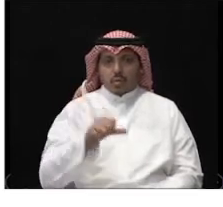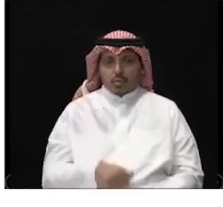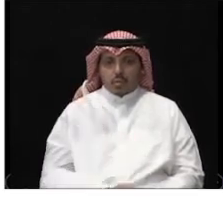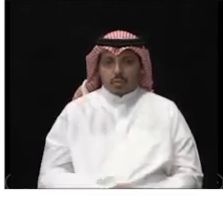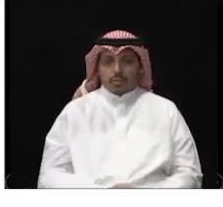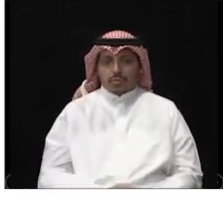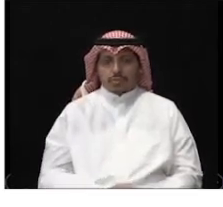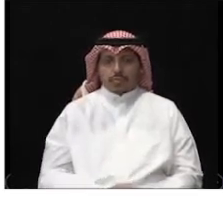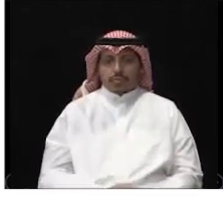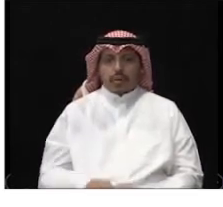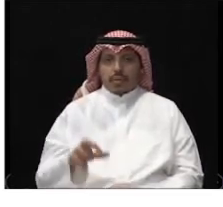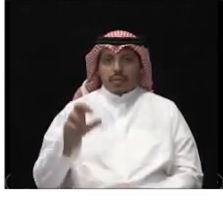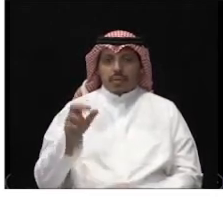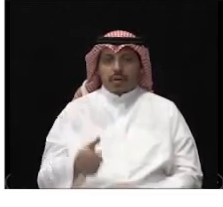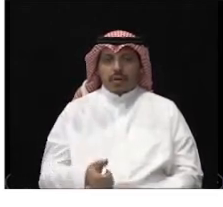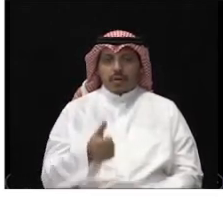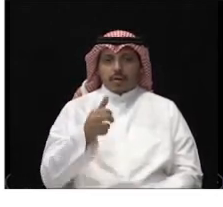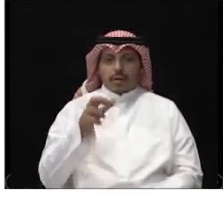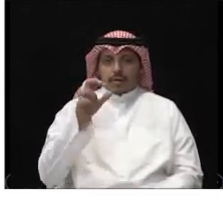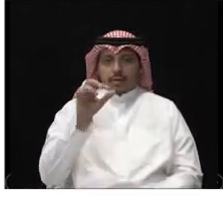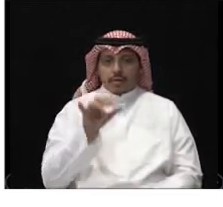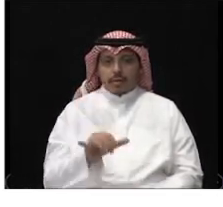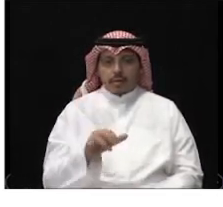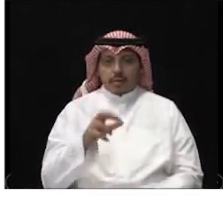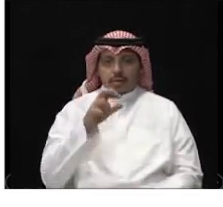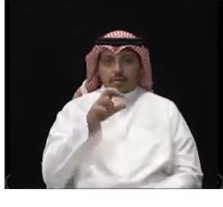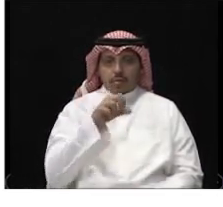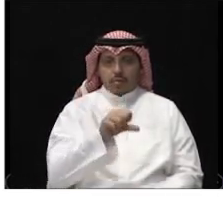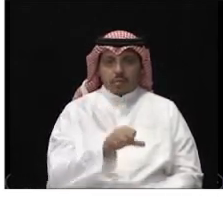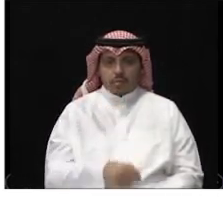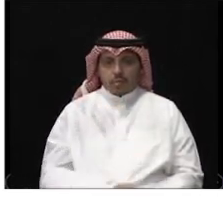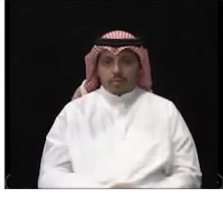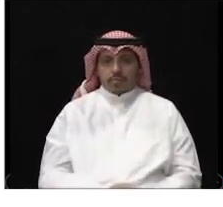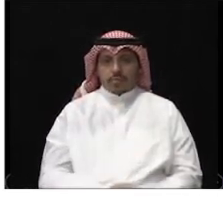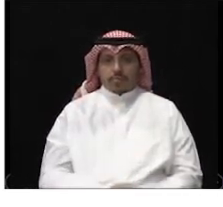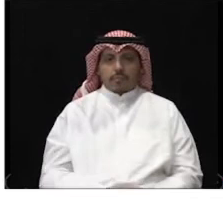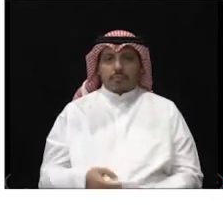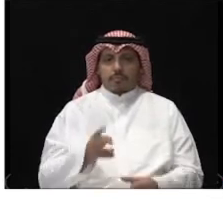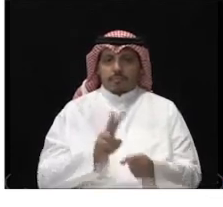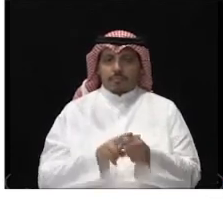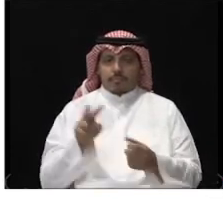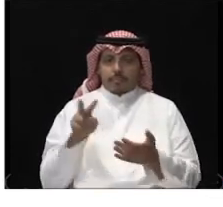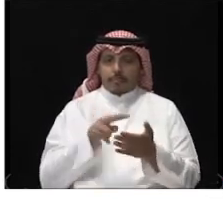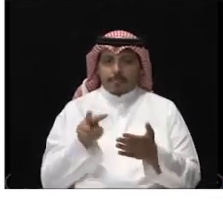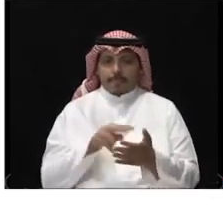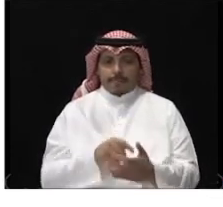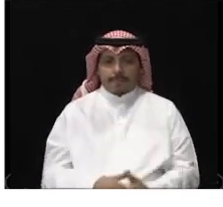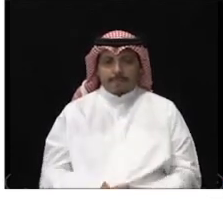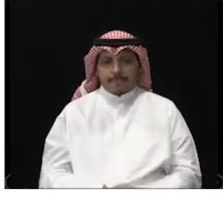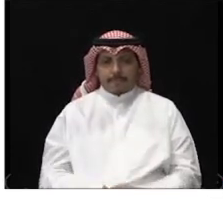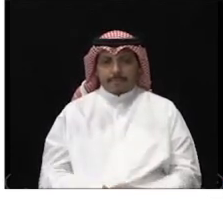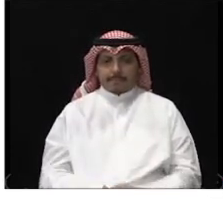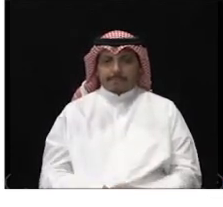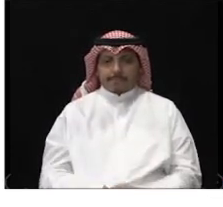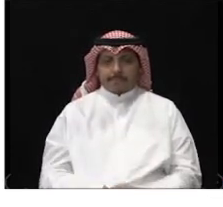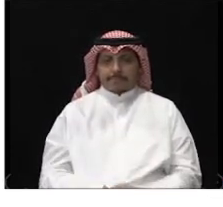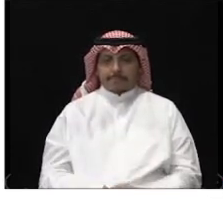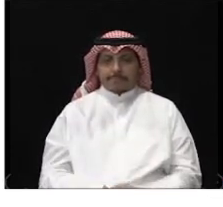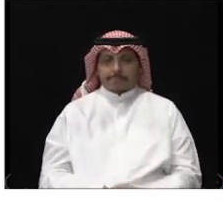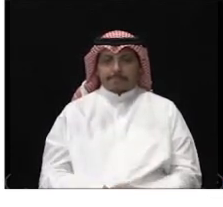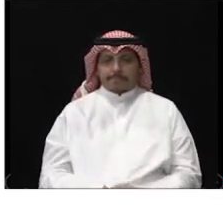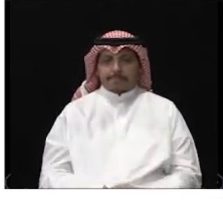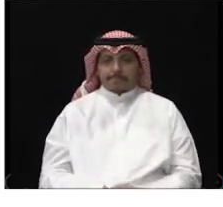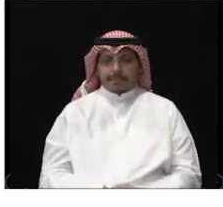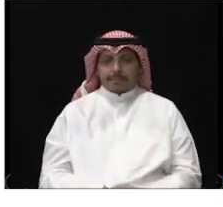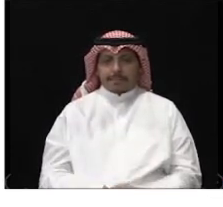ذا ذي ذو. إذن نعيد القراءة مع بعض الآن، الصوت القصير والطويل، نبدأ، يلا على